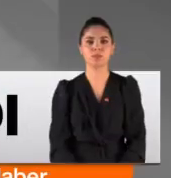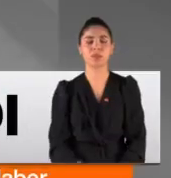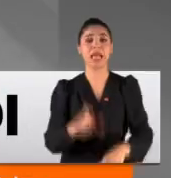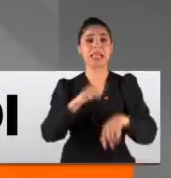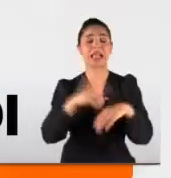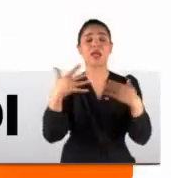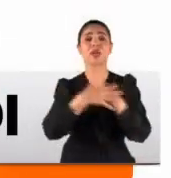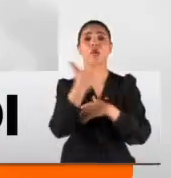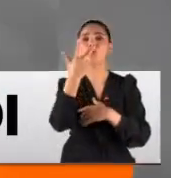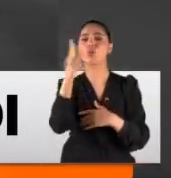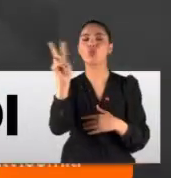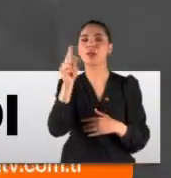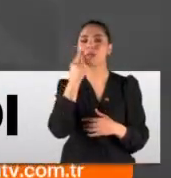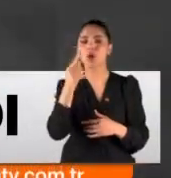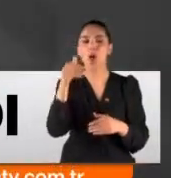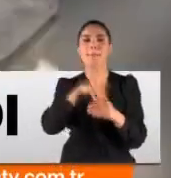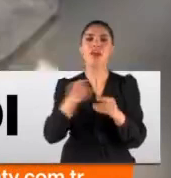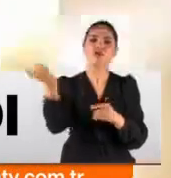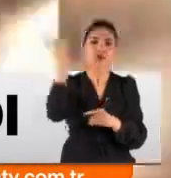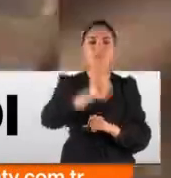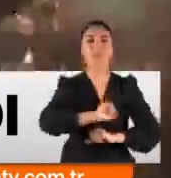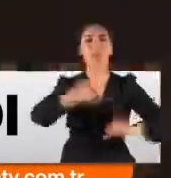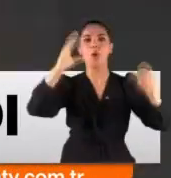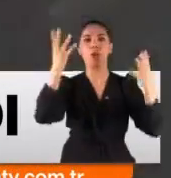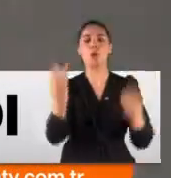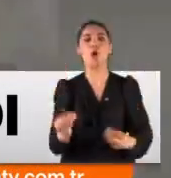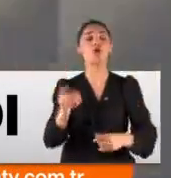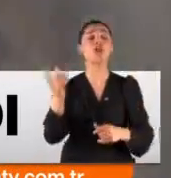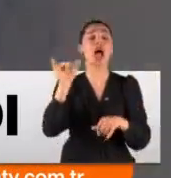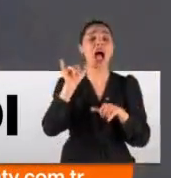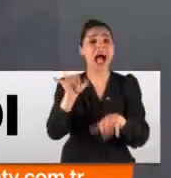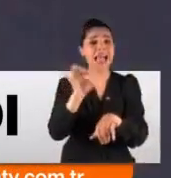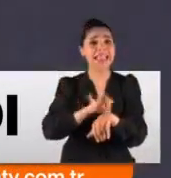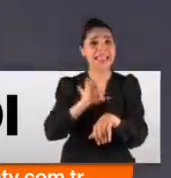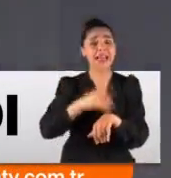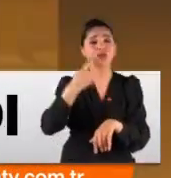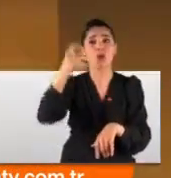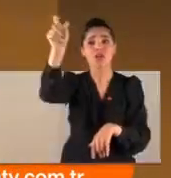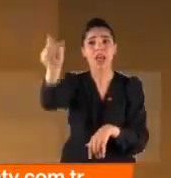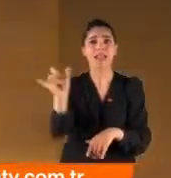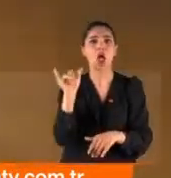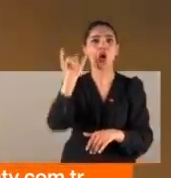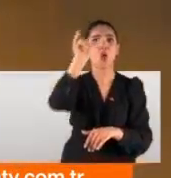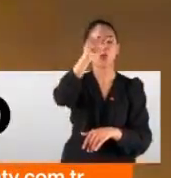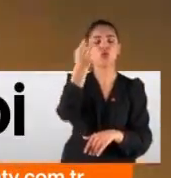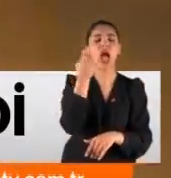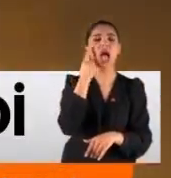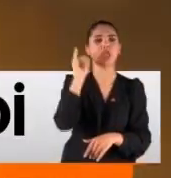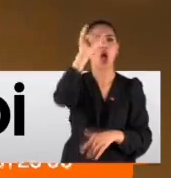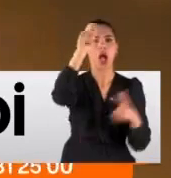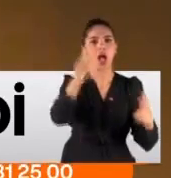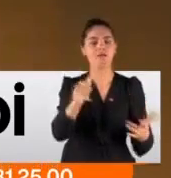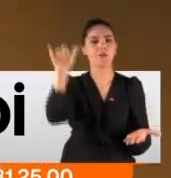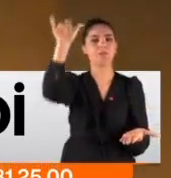Saat 3.20'de meclis ikinci kez bombalandı. Aynı dakikalarda Başkan Erdoğan'ı taşıyan uçak İstanbul Atatürk Havalimanı'na